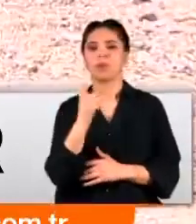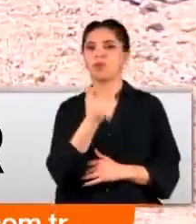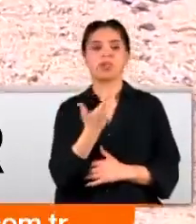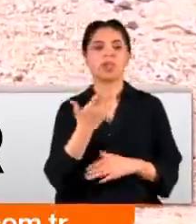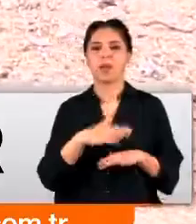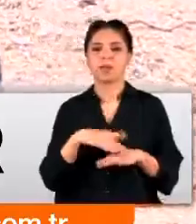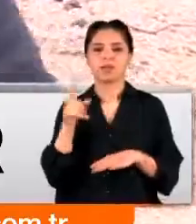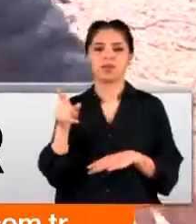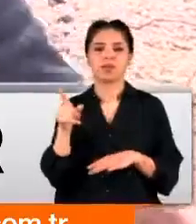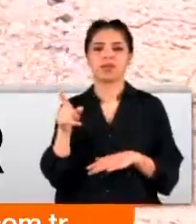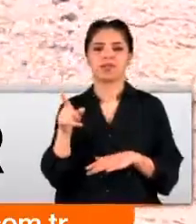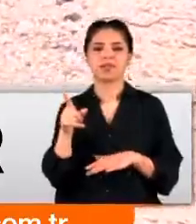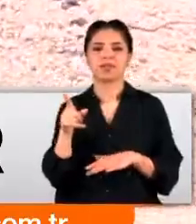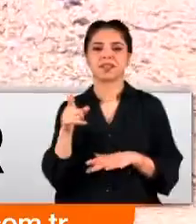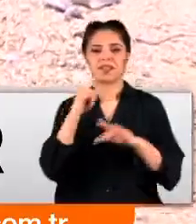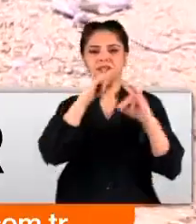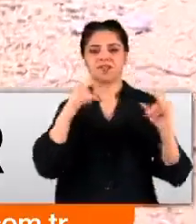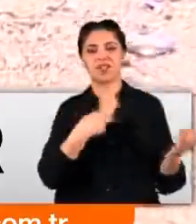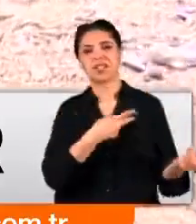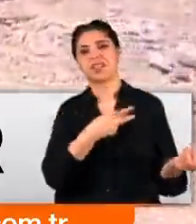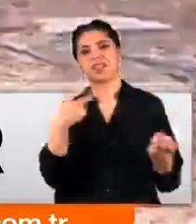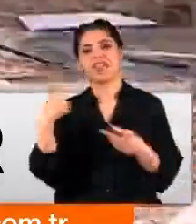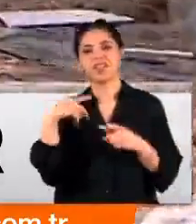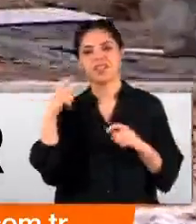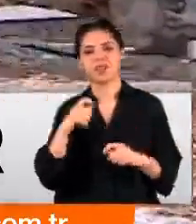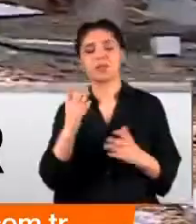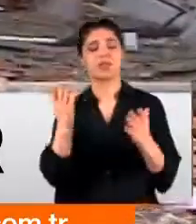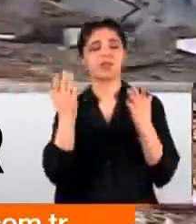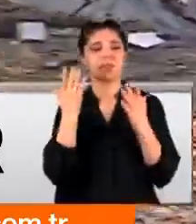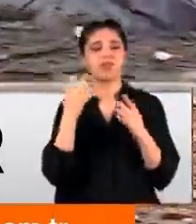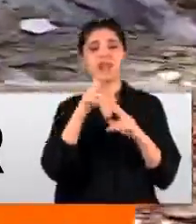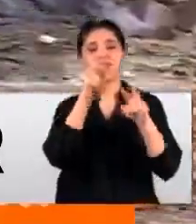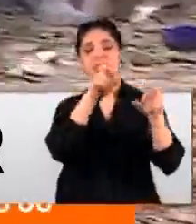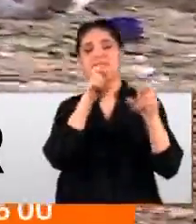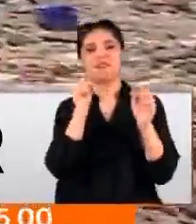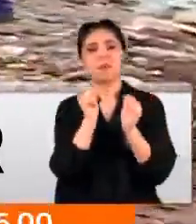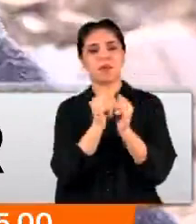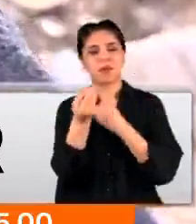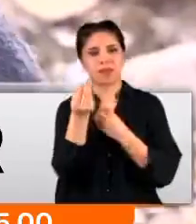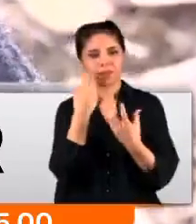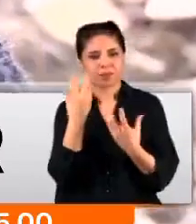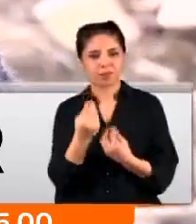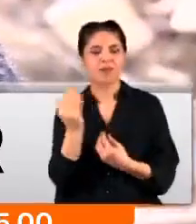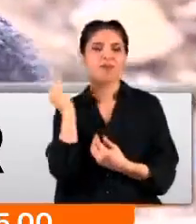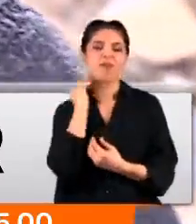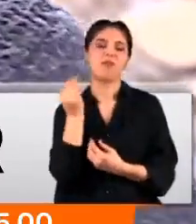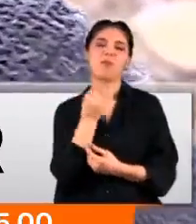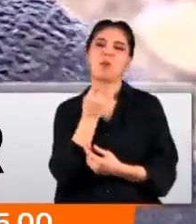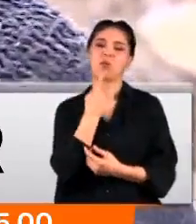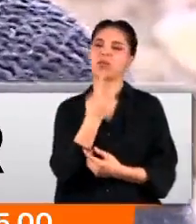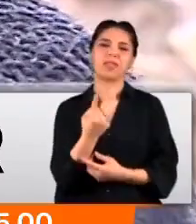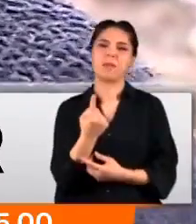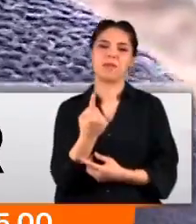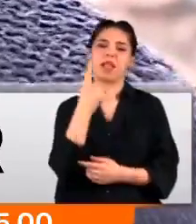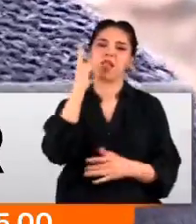ne yapacaksınız? Valla çadırıma davet edeceğim. İnşallah iftarımızı beraber açacağız. Vefa borcu mu? Aynen, vefa borcumuz